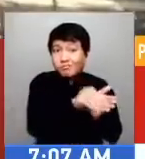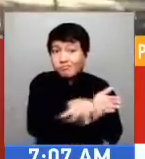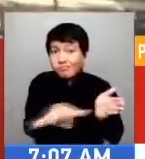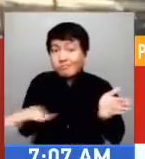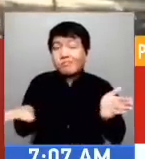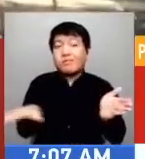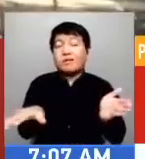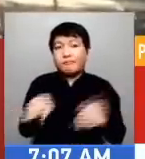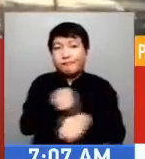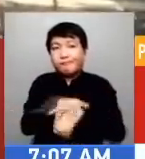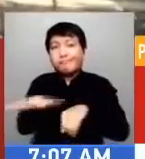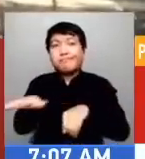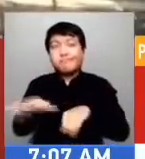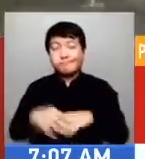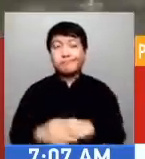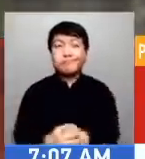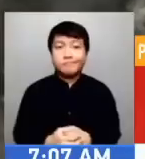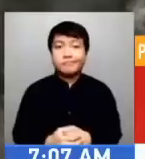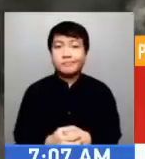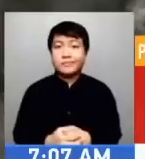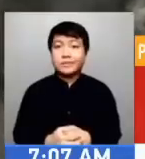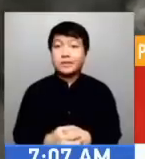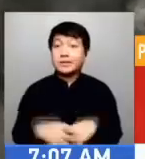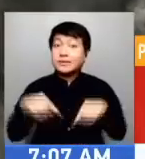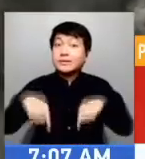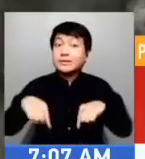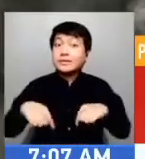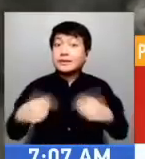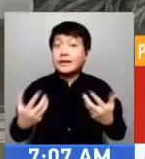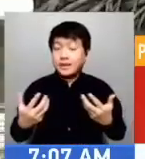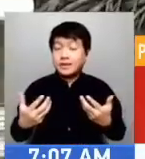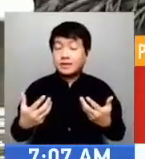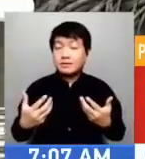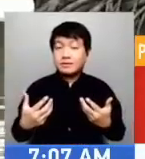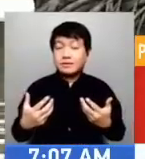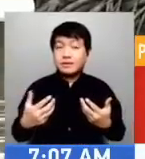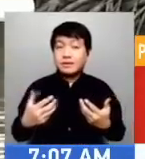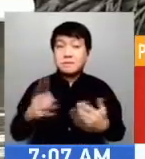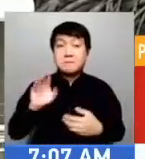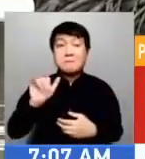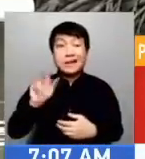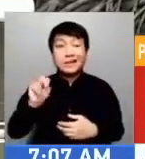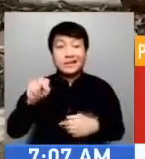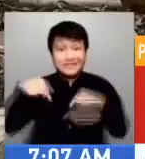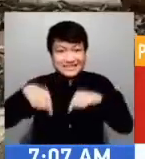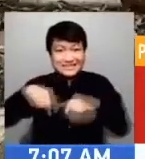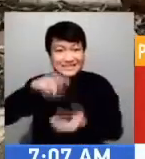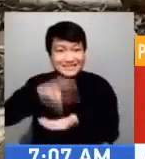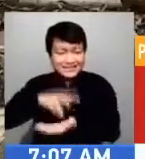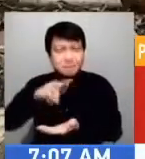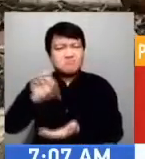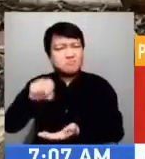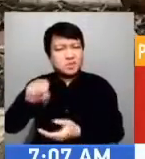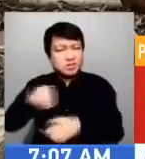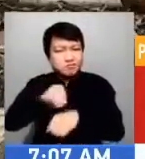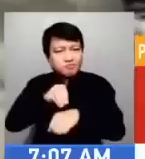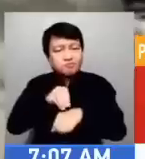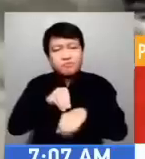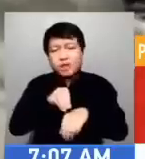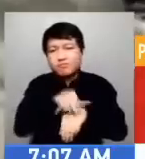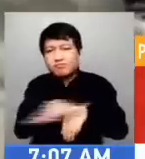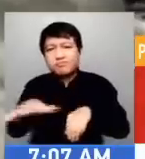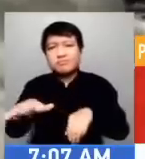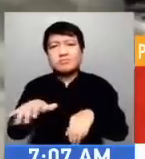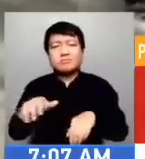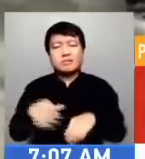siyempre, dito sa baybayin, sa mismong bayan, malala na rin yung oil spill niya. Buo-buo kasi yung oil spill sa sobrang sangsang ng